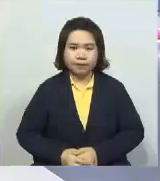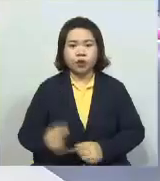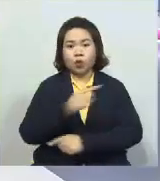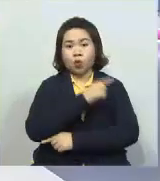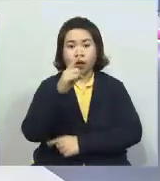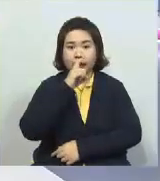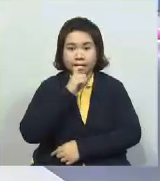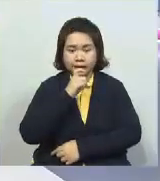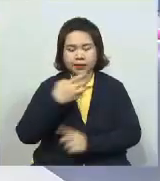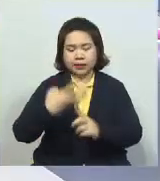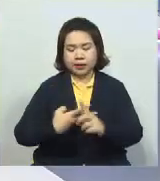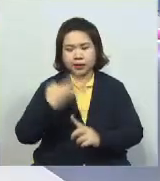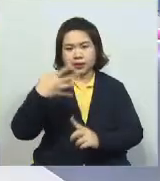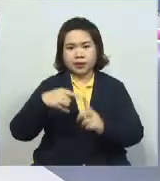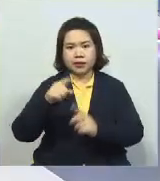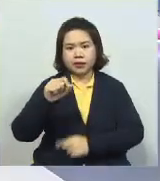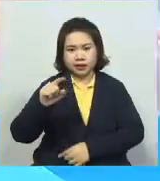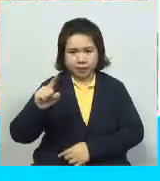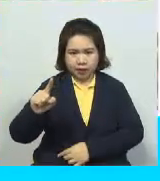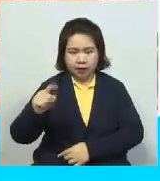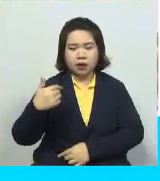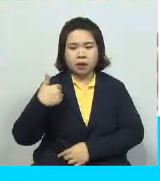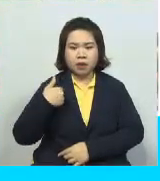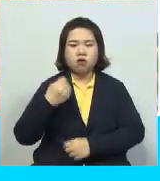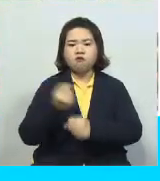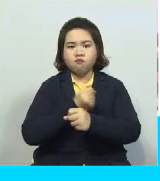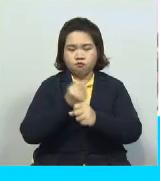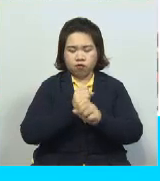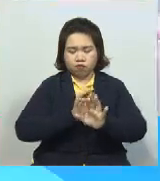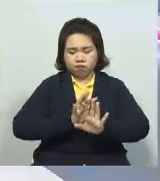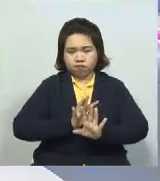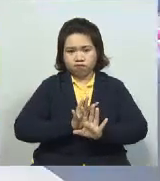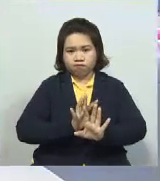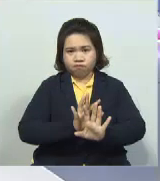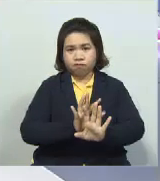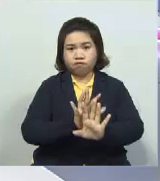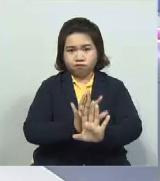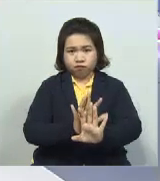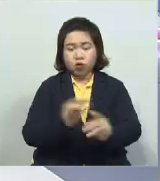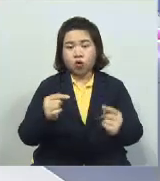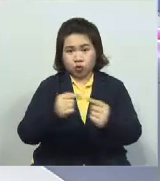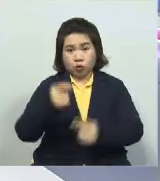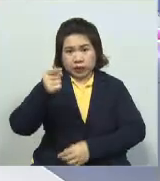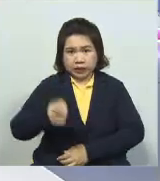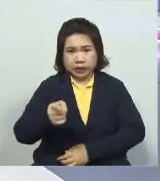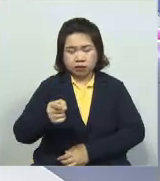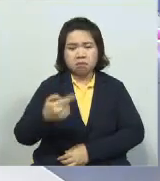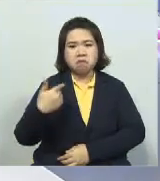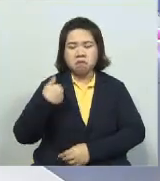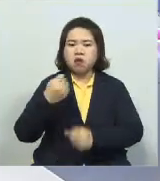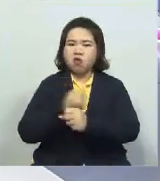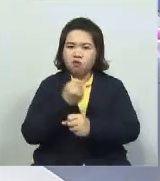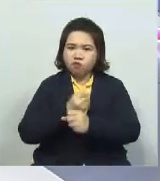และในวันอาทิตย์ที่21เมษายนนี้ก็จะมีการซักซ้อมริ้วขบวนพระยุหยาตราสถลมากในพื้นที่จริงนะคะรวมทั้งมีการ